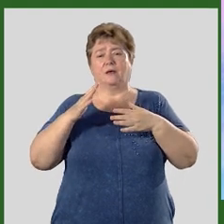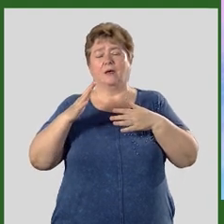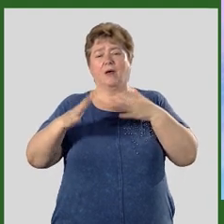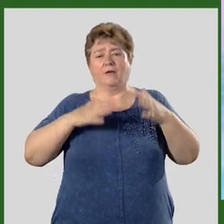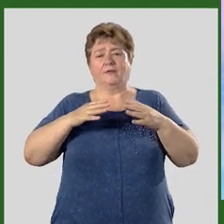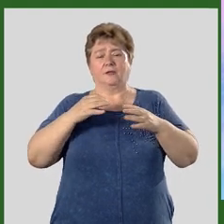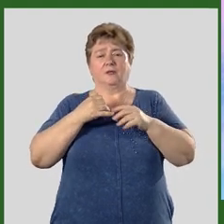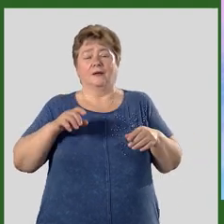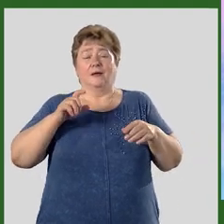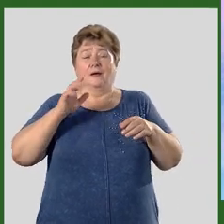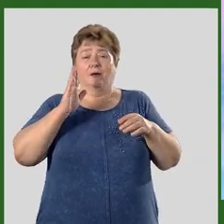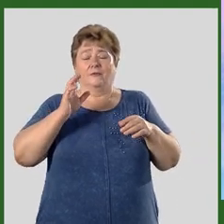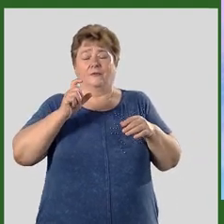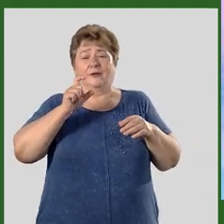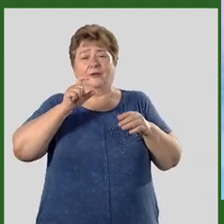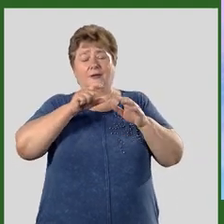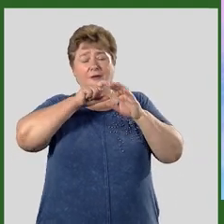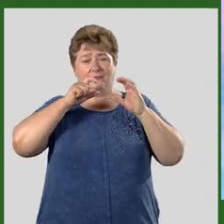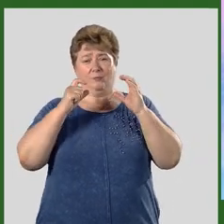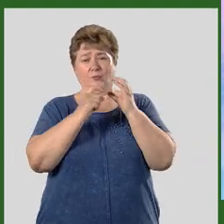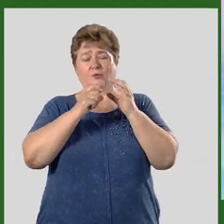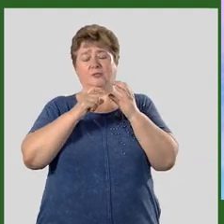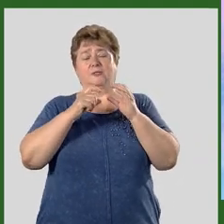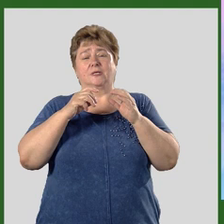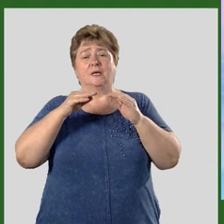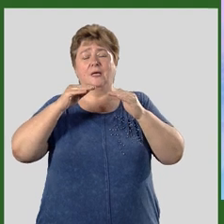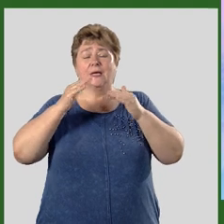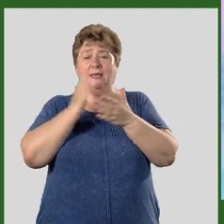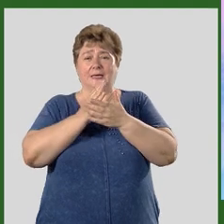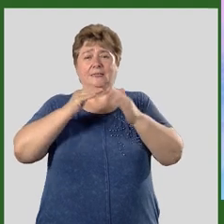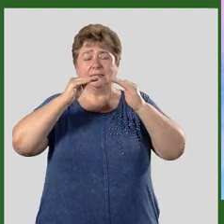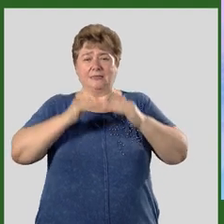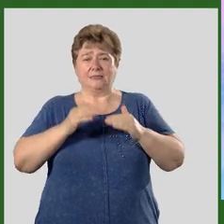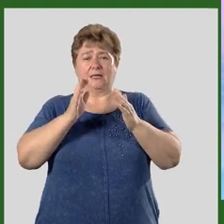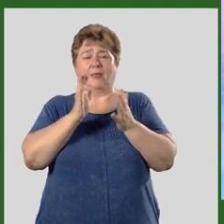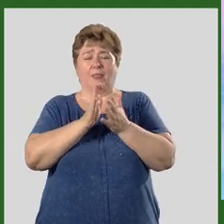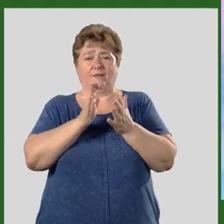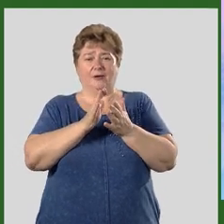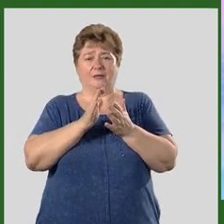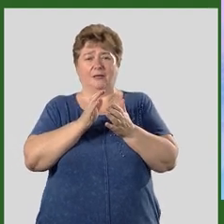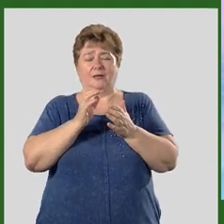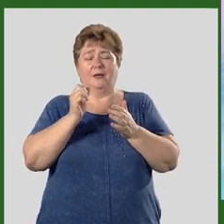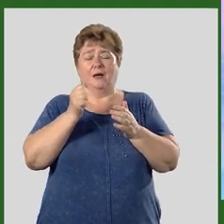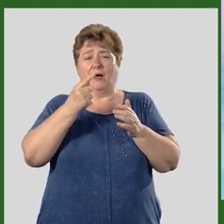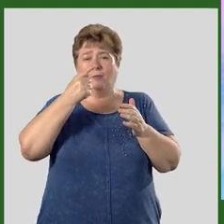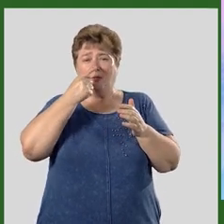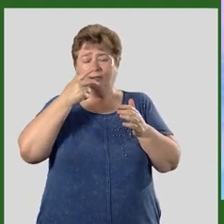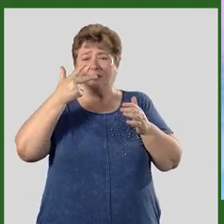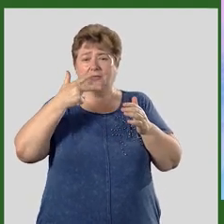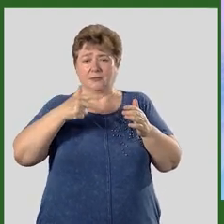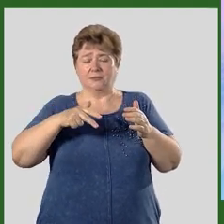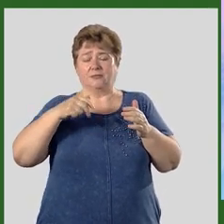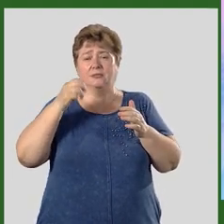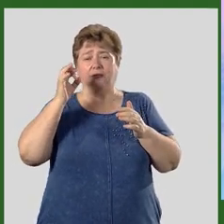Так как в экваториальном поясе преобладает низкое давление, а близ